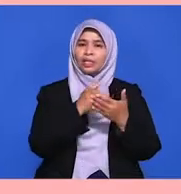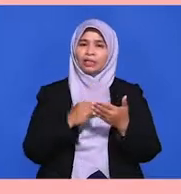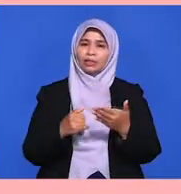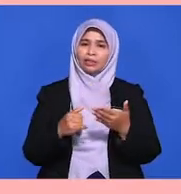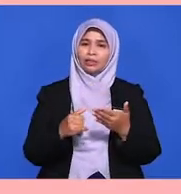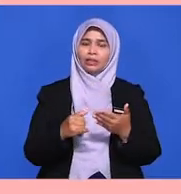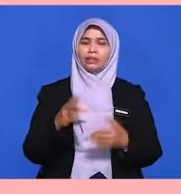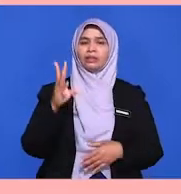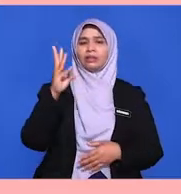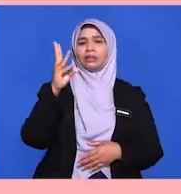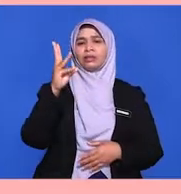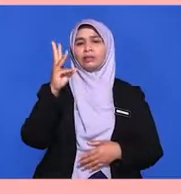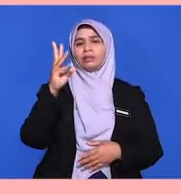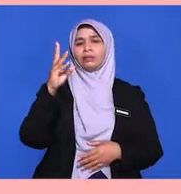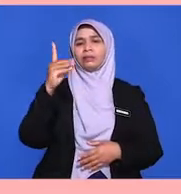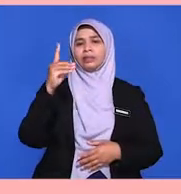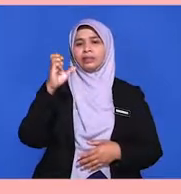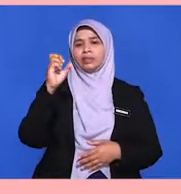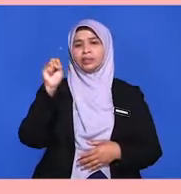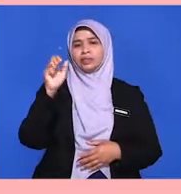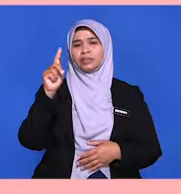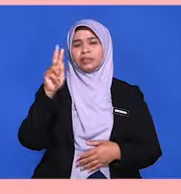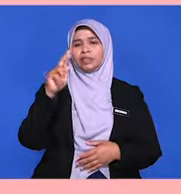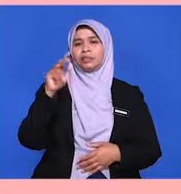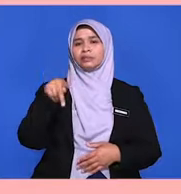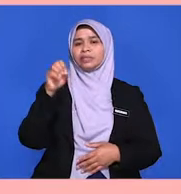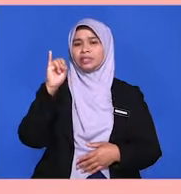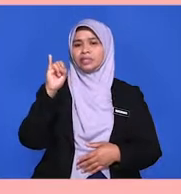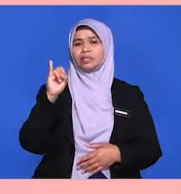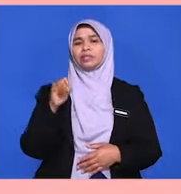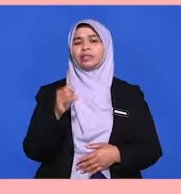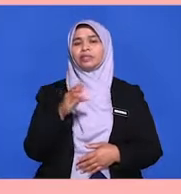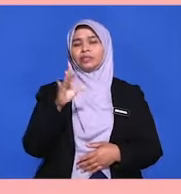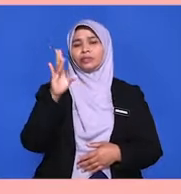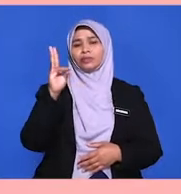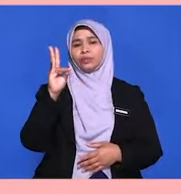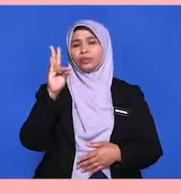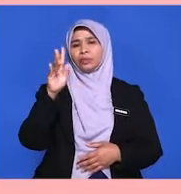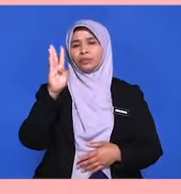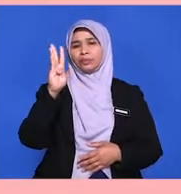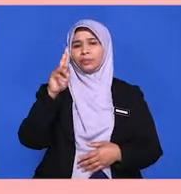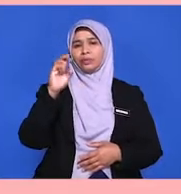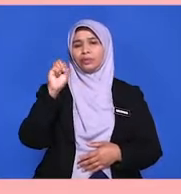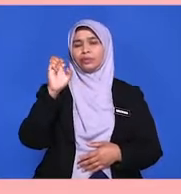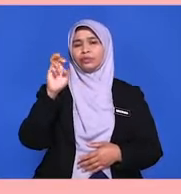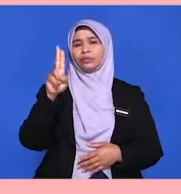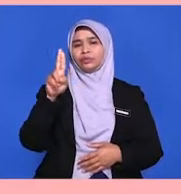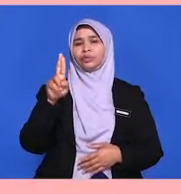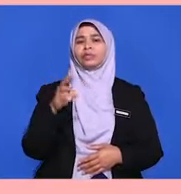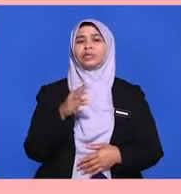deskripsi projek. Ketujuh, brosur. Kelapan, bibliografi. Dan kesembilan,